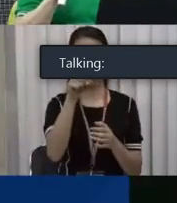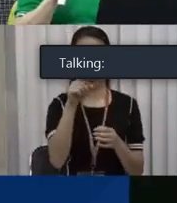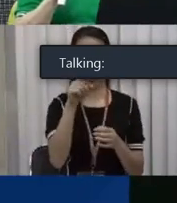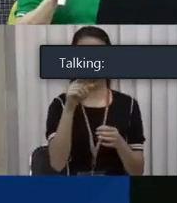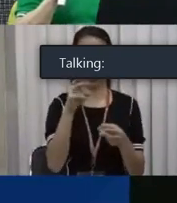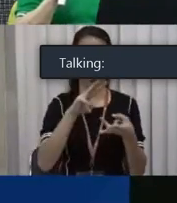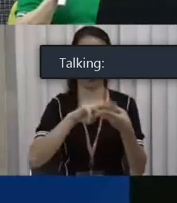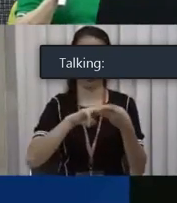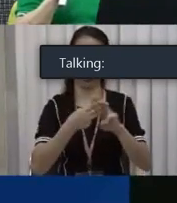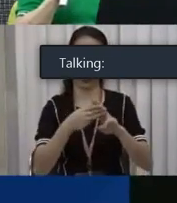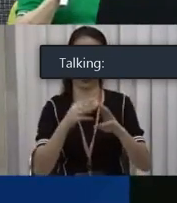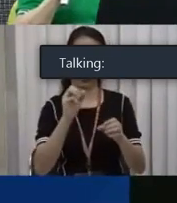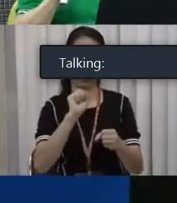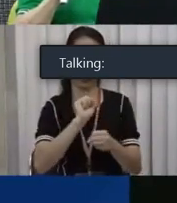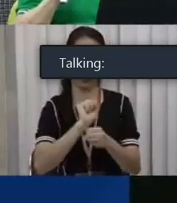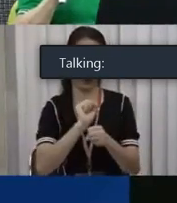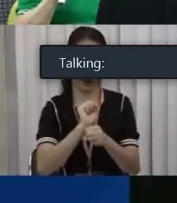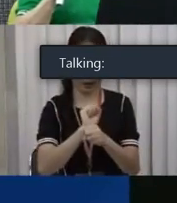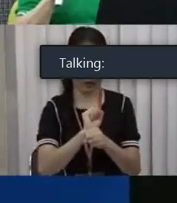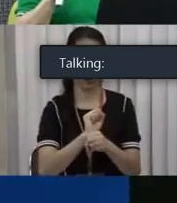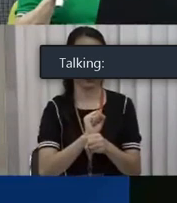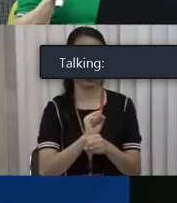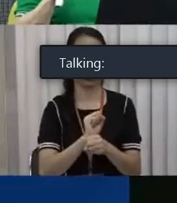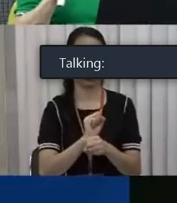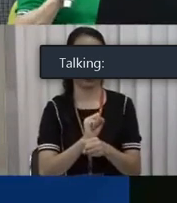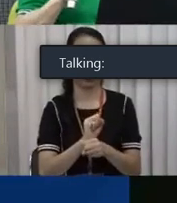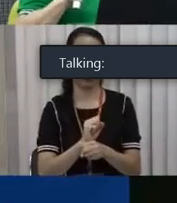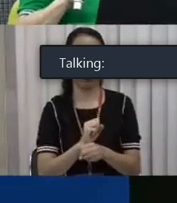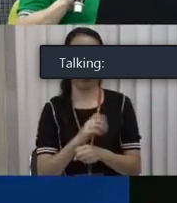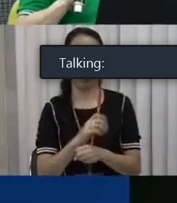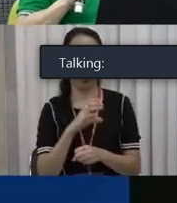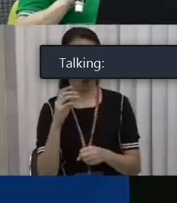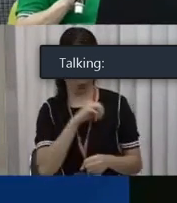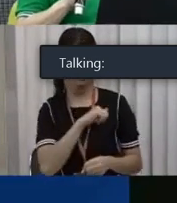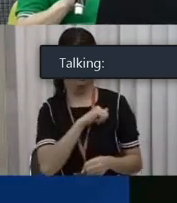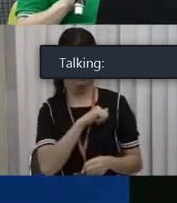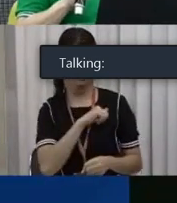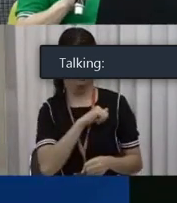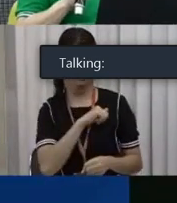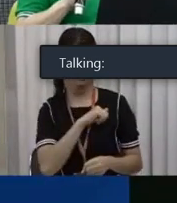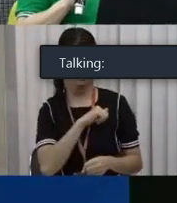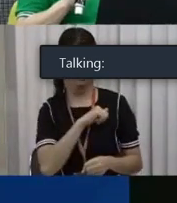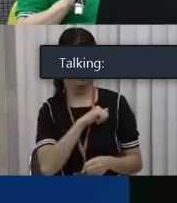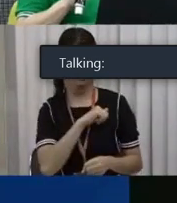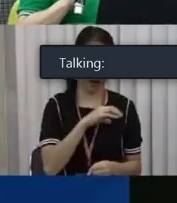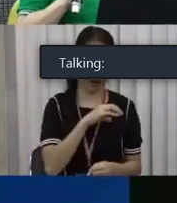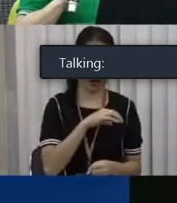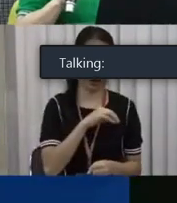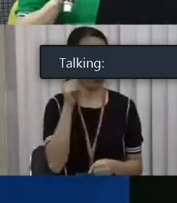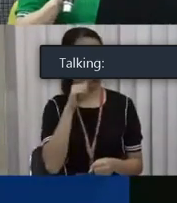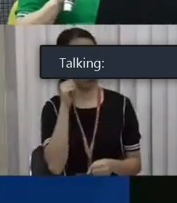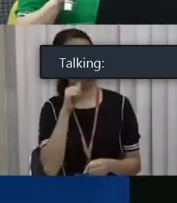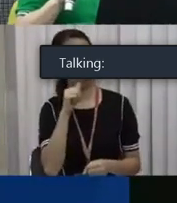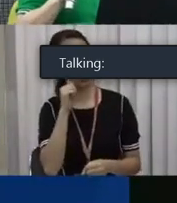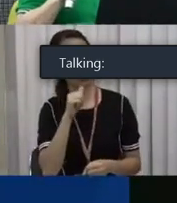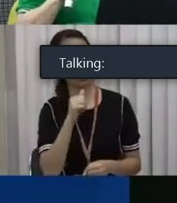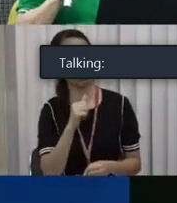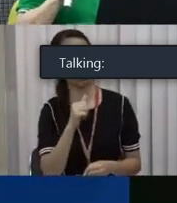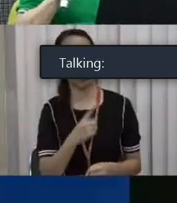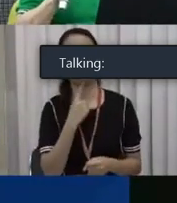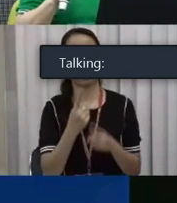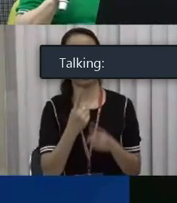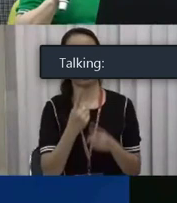reklamador ba? Giving ba ni sila or attentive ba ni? So mao na ang atong